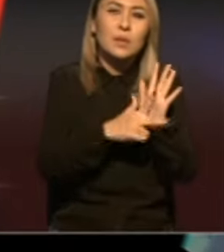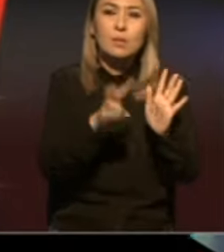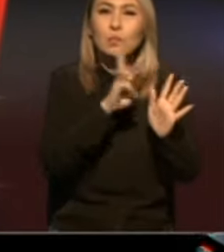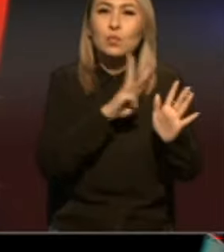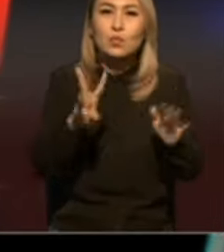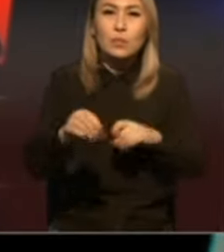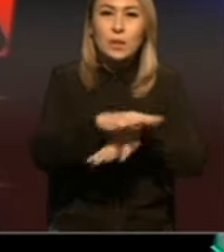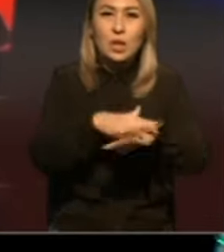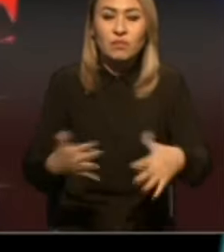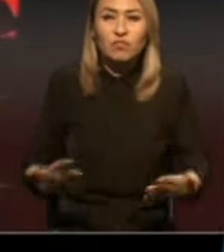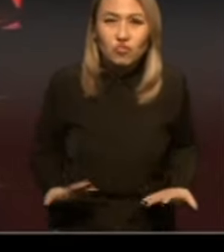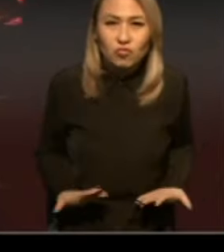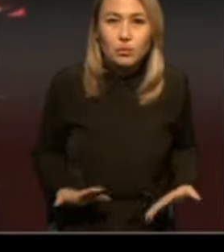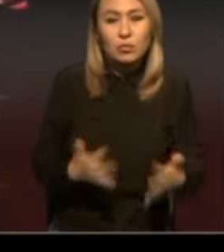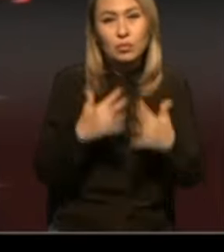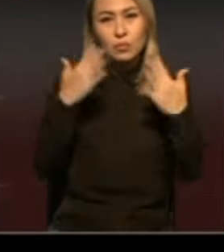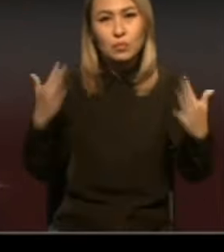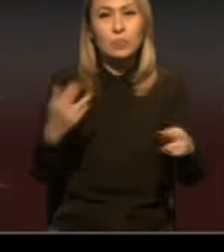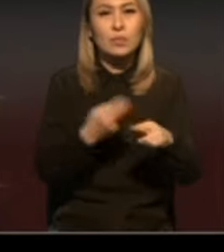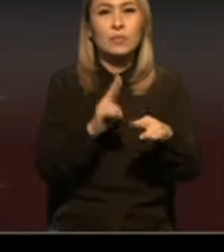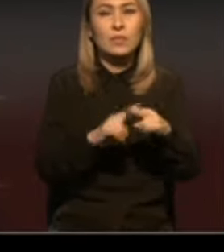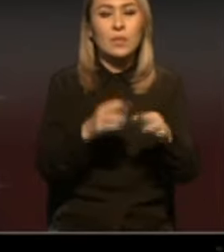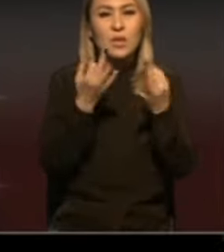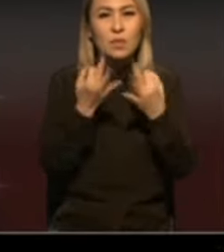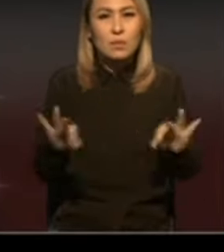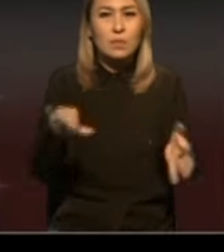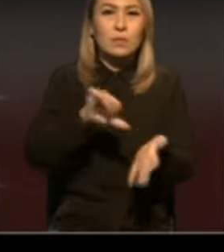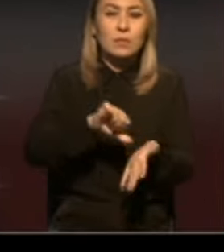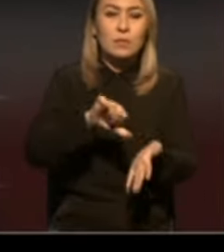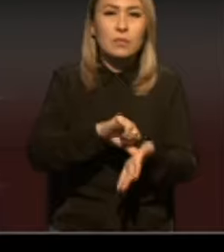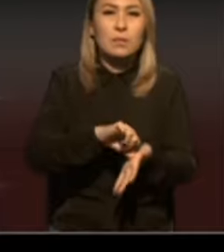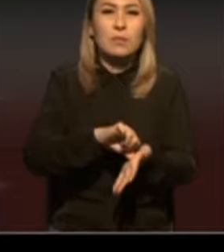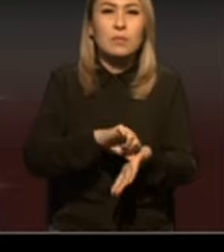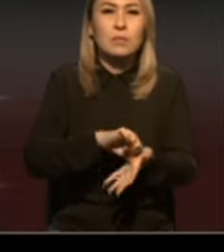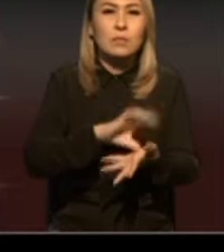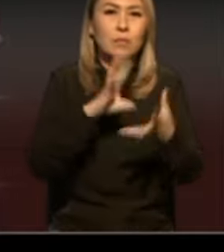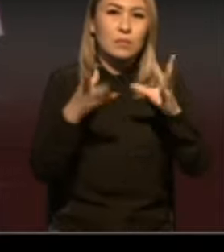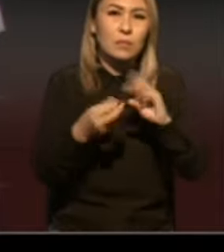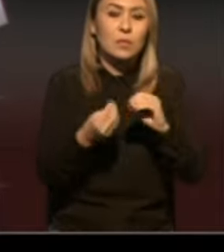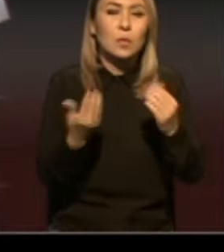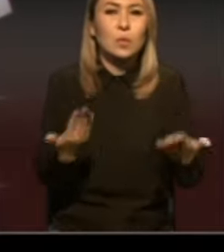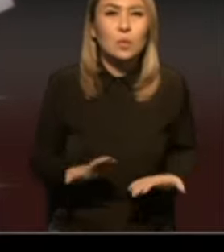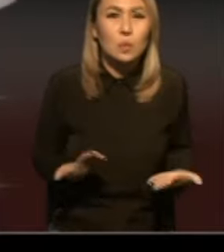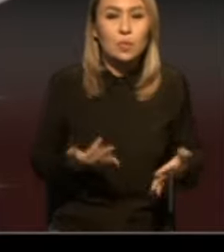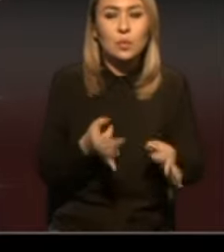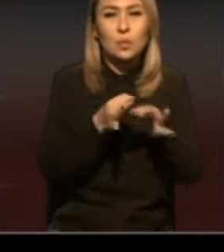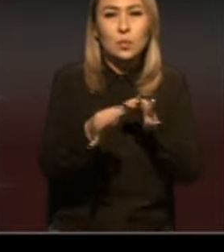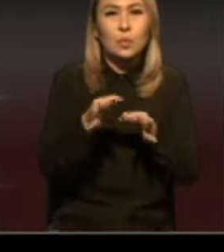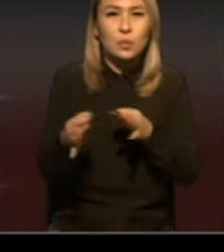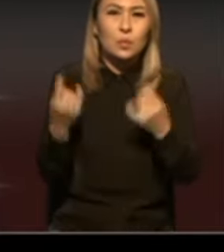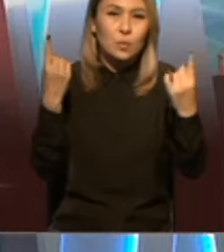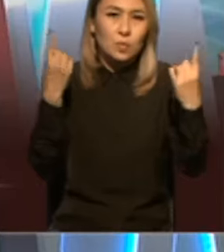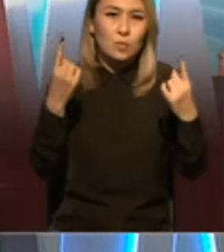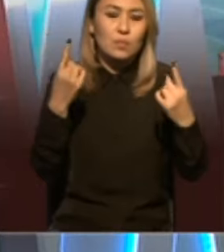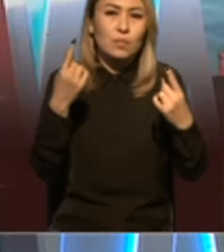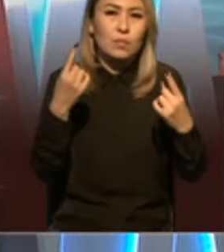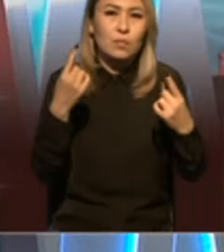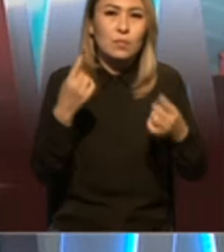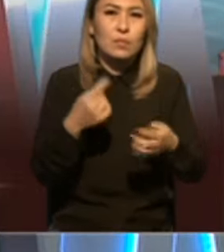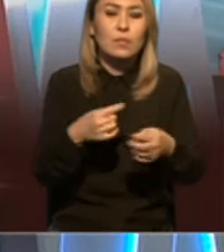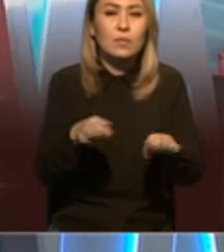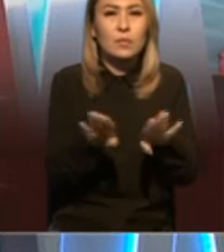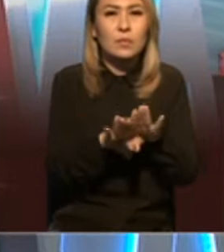халық тұрады. Яғни үлкен демографиялық жағынан болсын, жаңағы әлеуеті жағынан үлкен аймақты біз бос деп айтқан кішкене